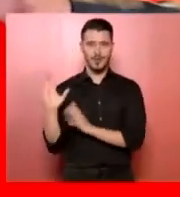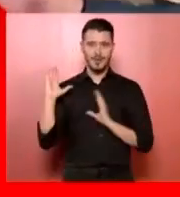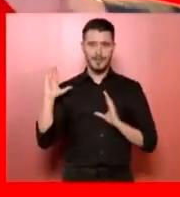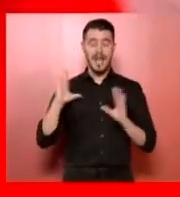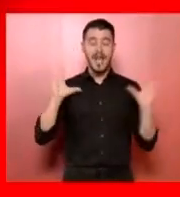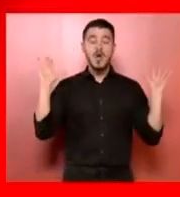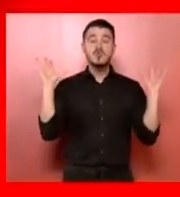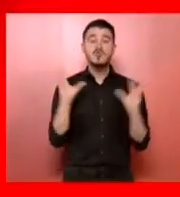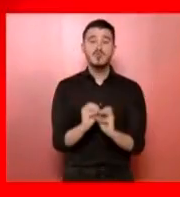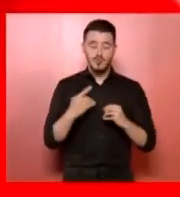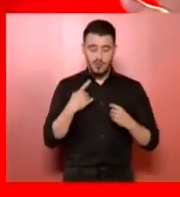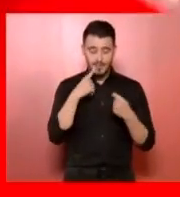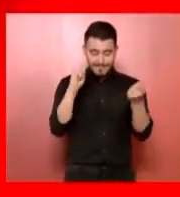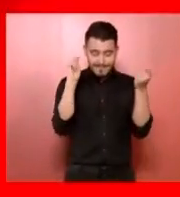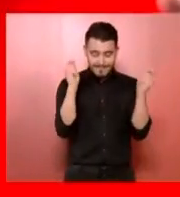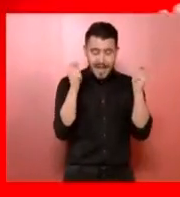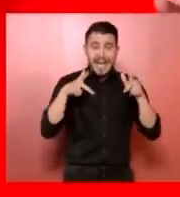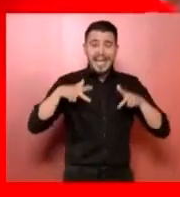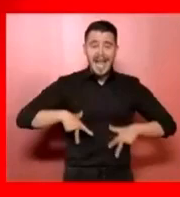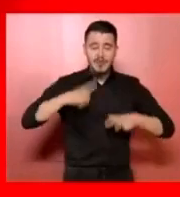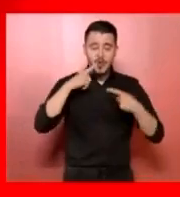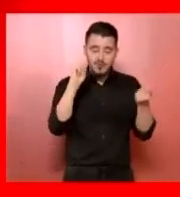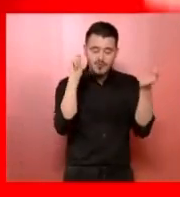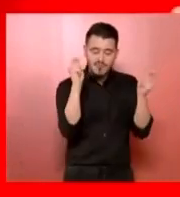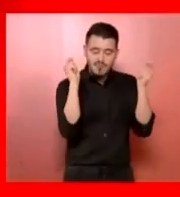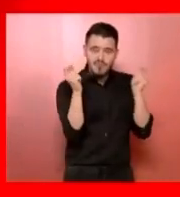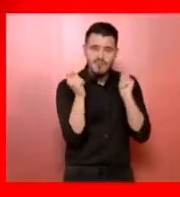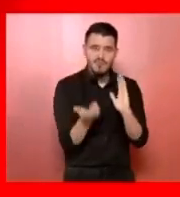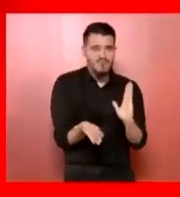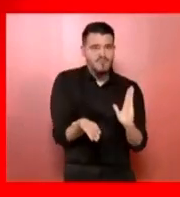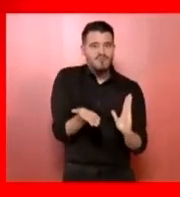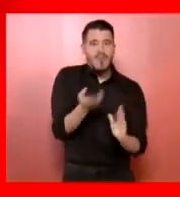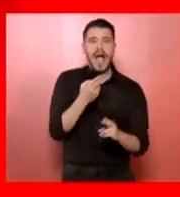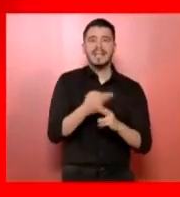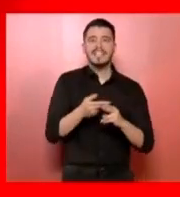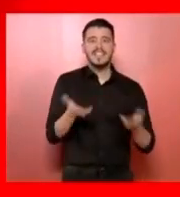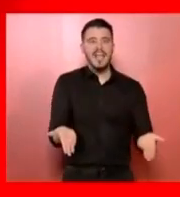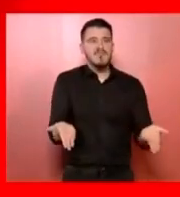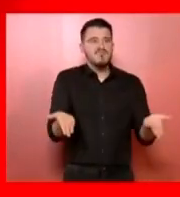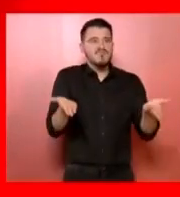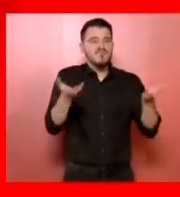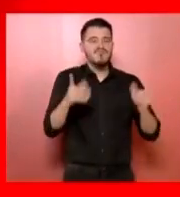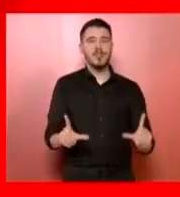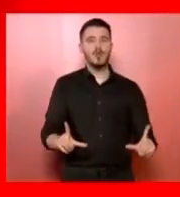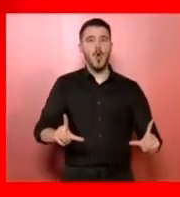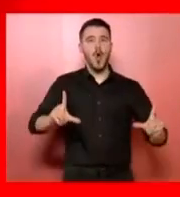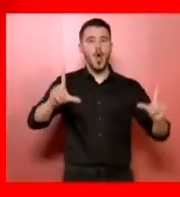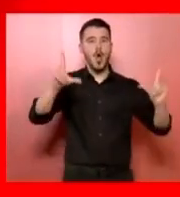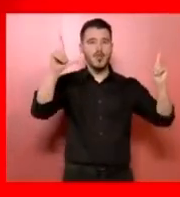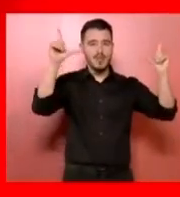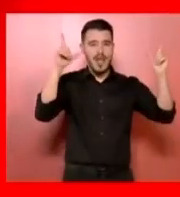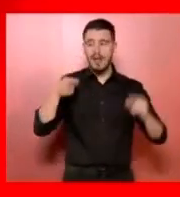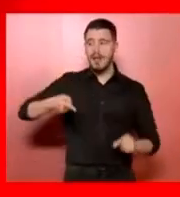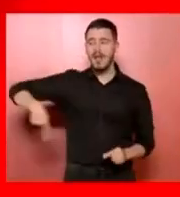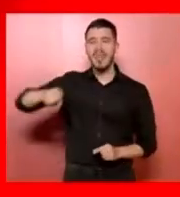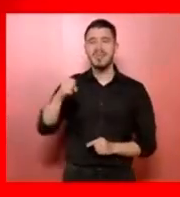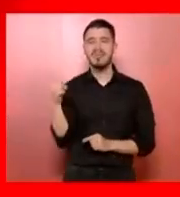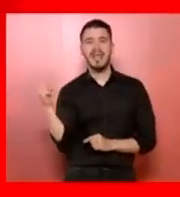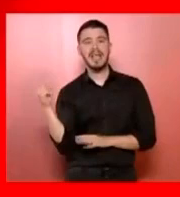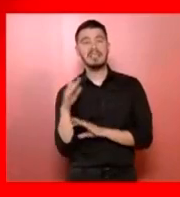ξεχνάνε αυτό. Το κράτος δεν έχει δικαίωμα να επενδύσει στο δικό του πλούτο, να γίνουμε όλοι